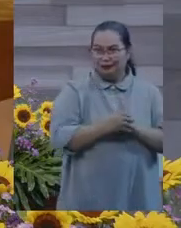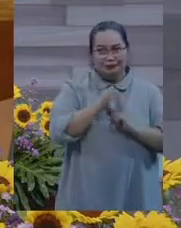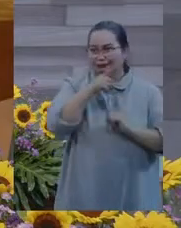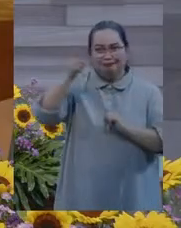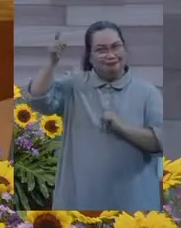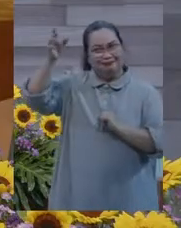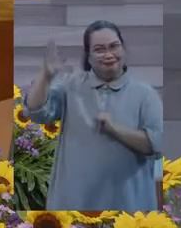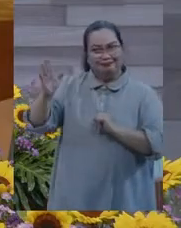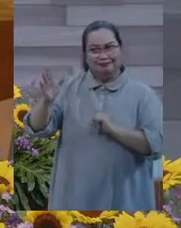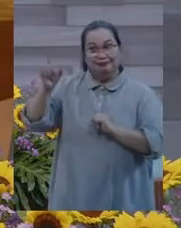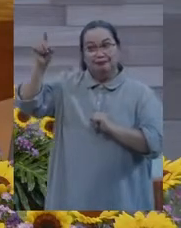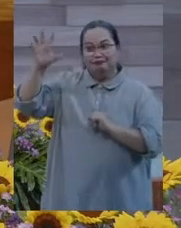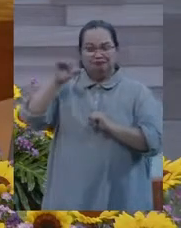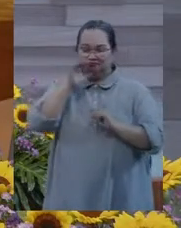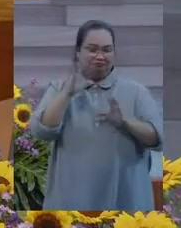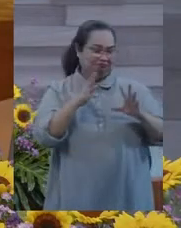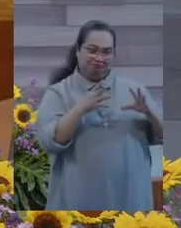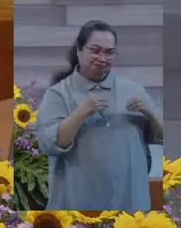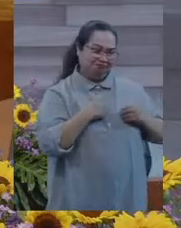So, hindi tinanggap ng Diyos.